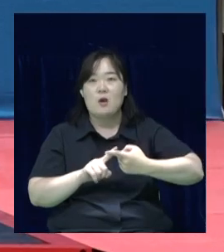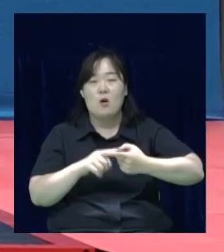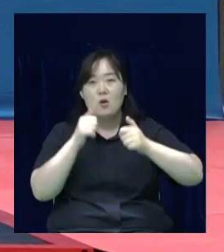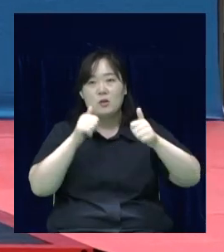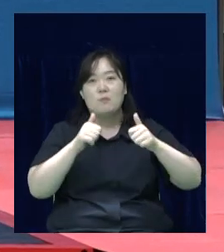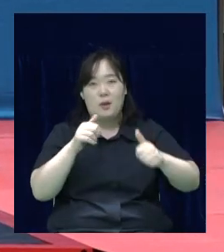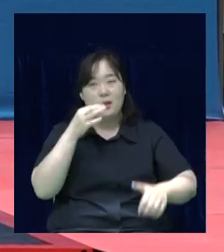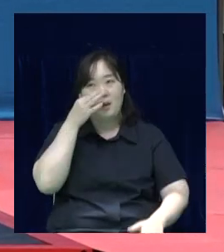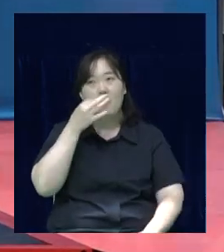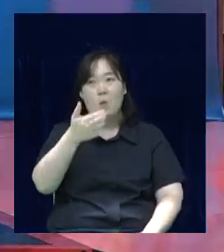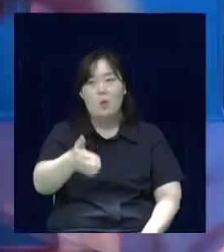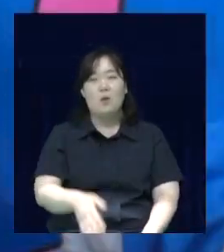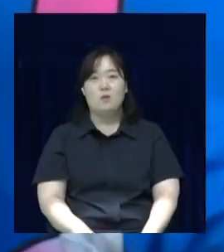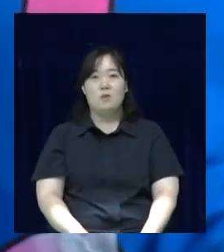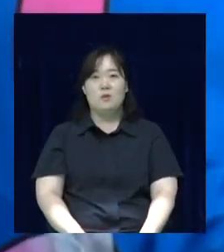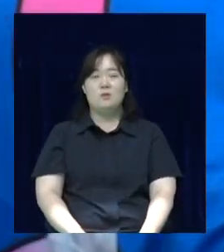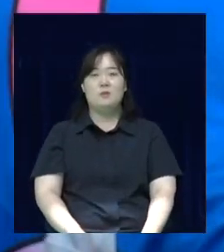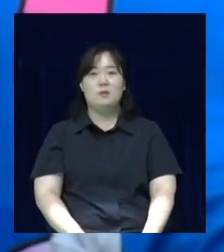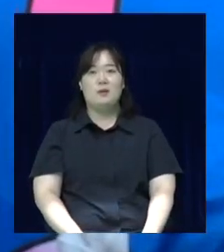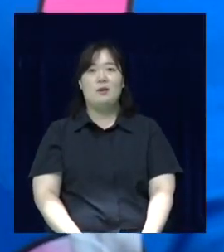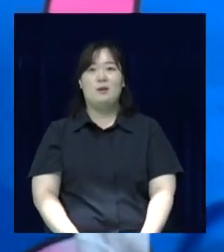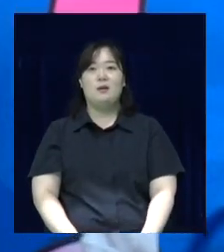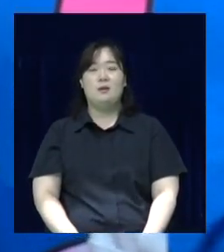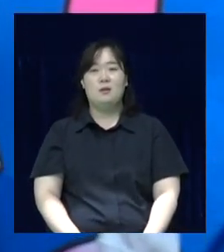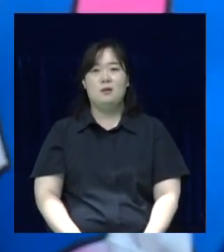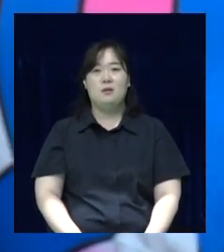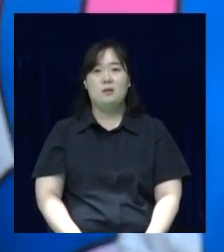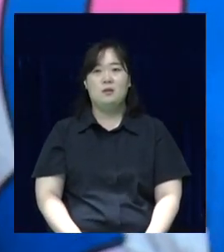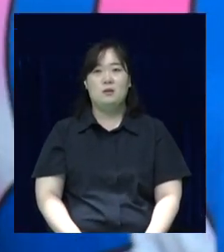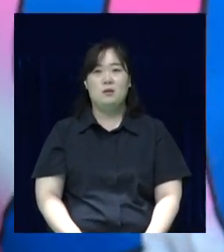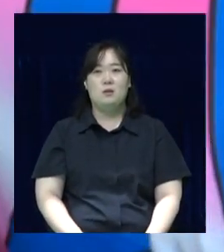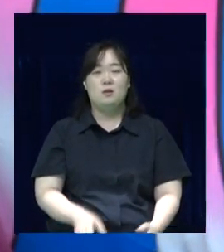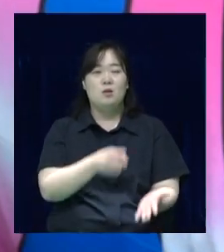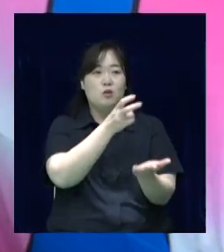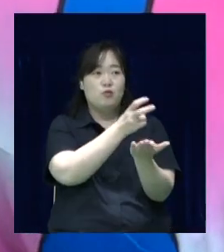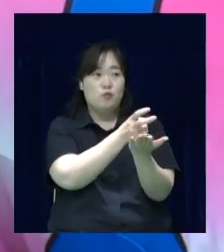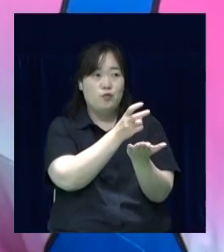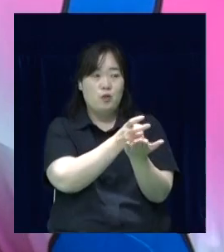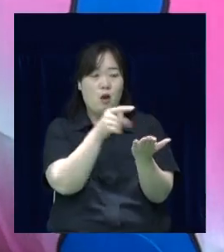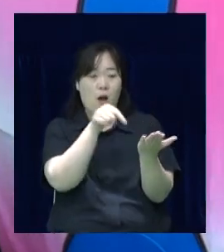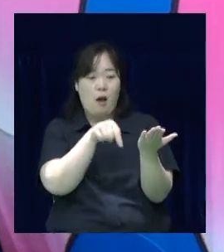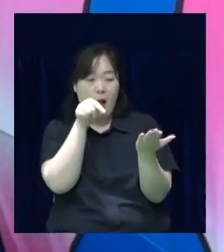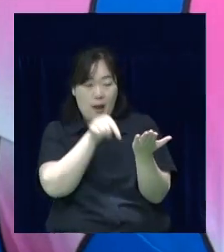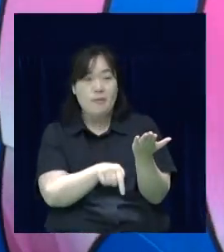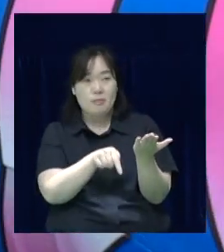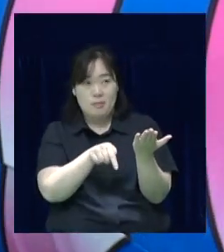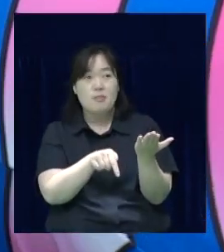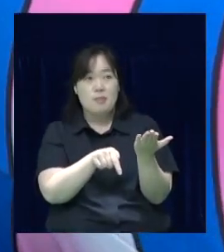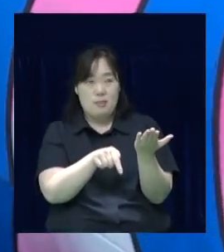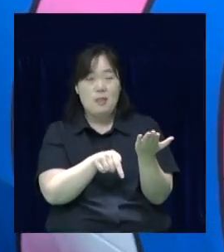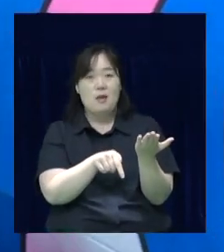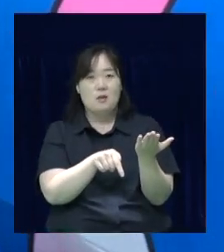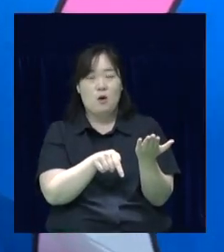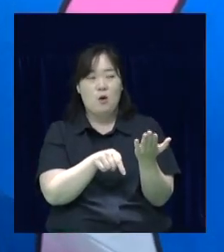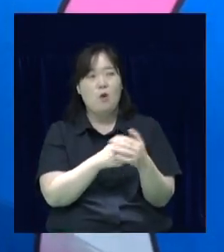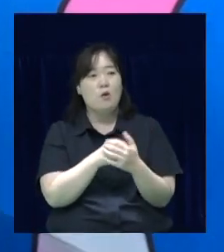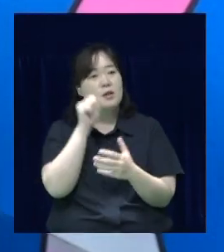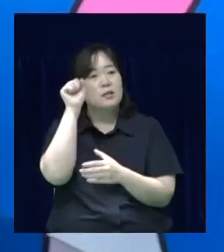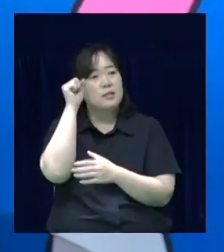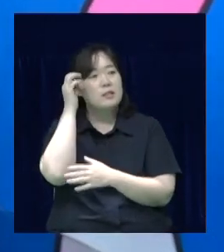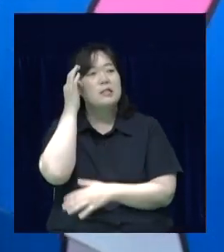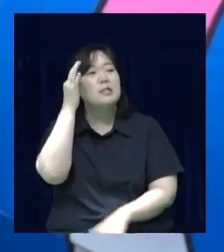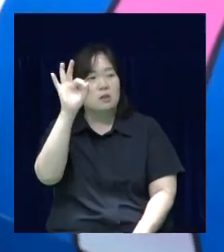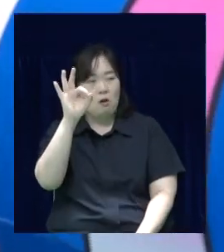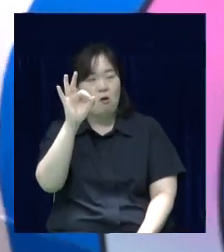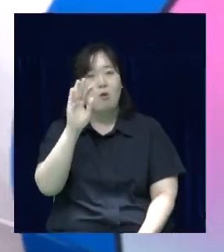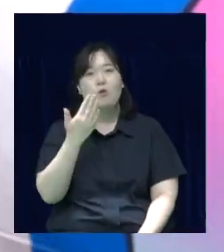이제 심판진에게 또 설명을 하고 있군요. 예, 규정이 허용하는 범위 내에서 충분히 어필하는 거죠. 네. 어떤 그것이 이제 선수의 어떤 전략이라고 보시면